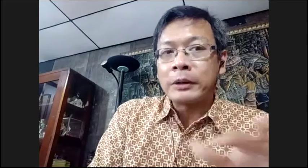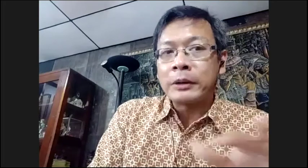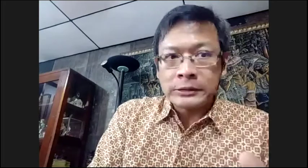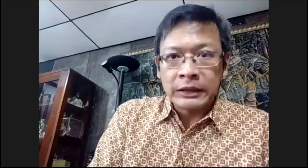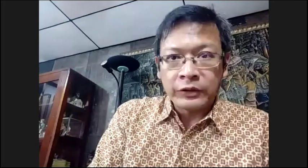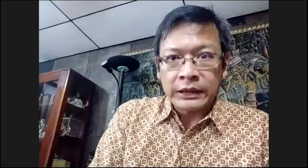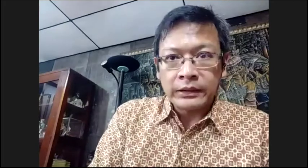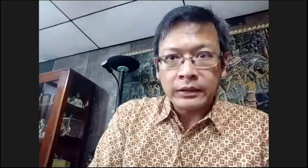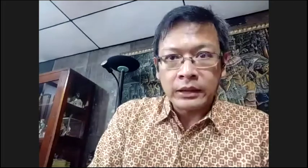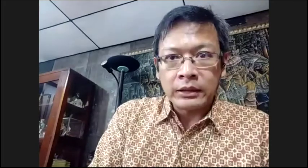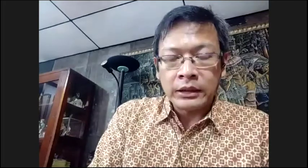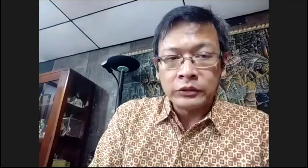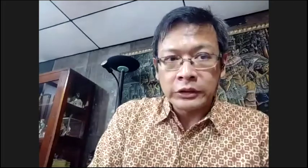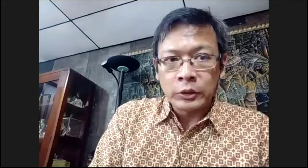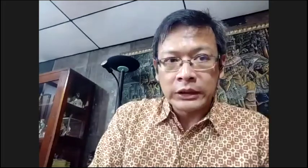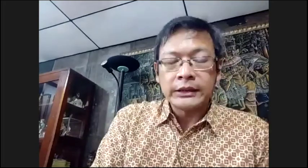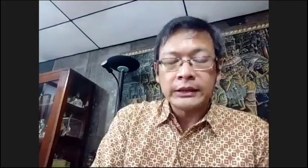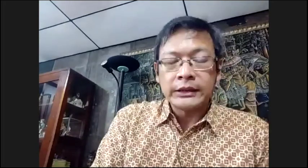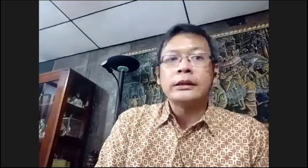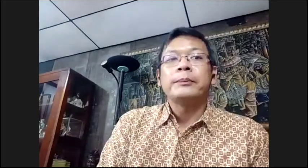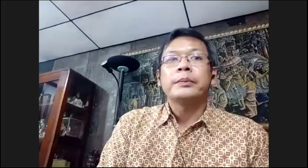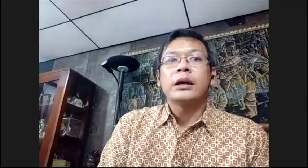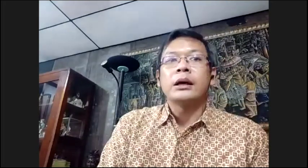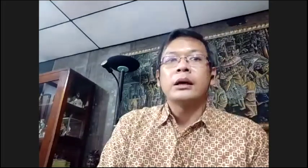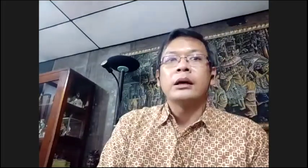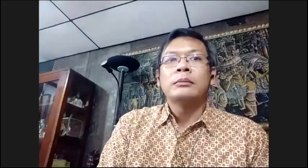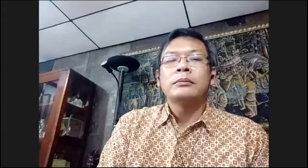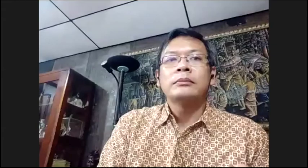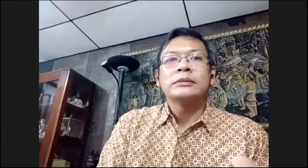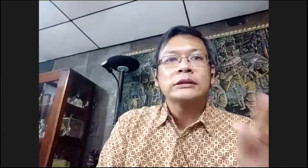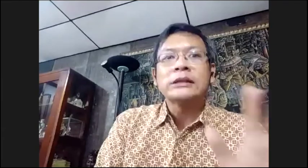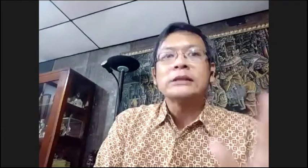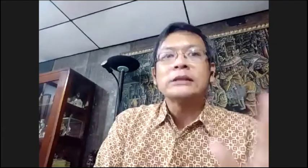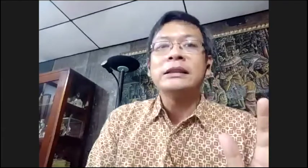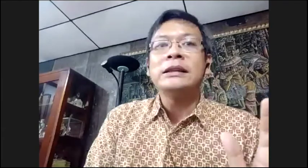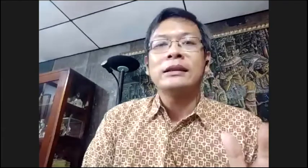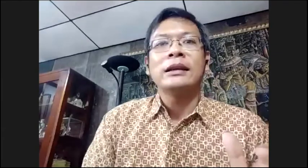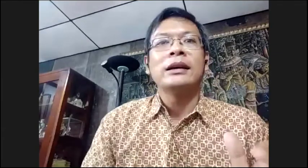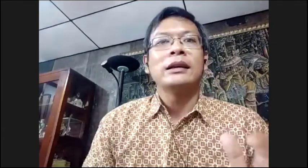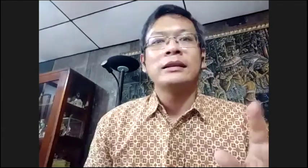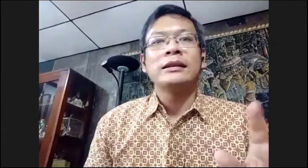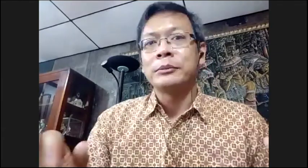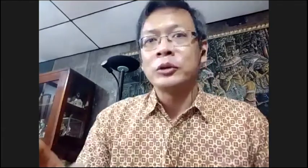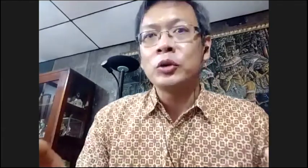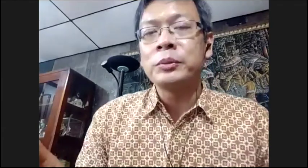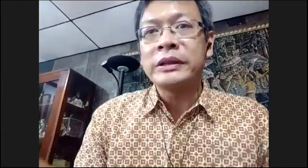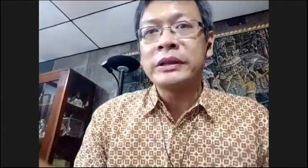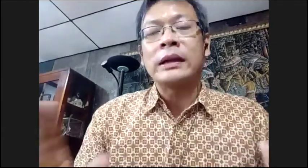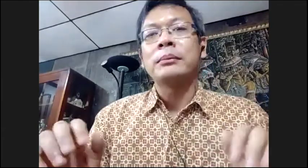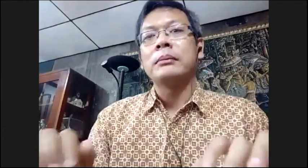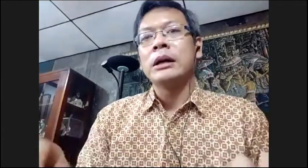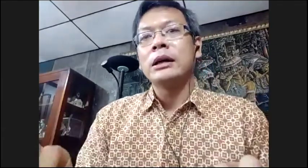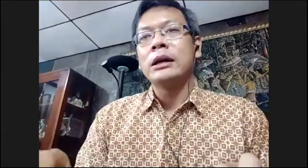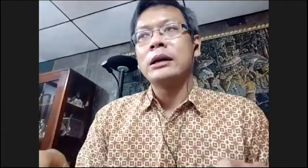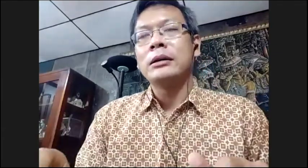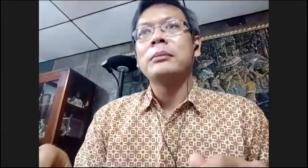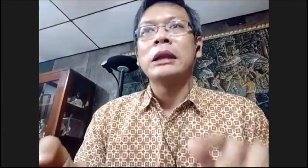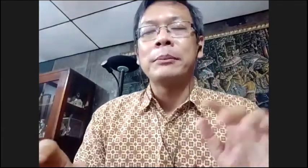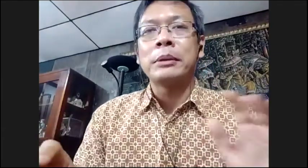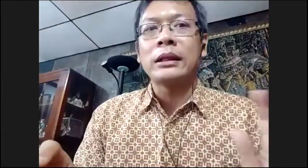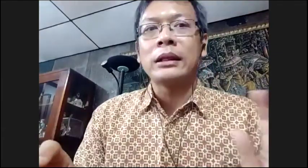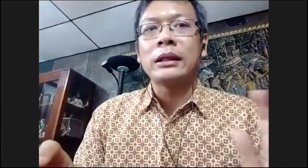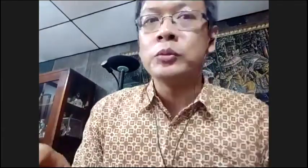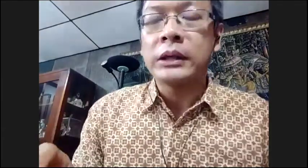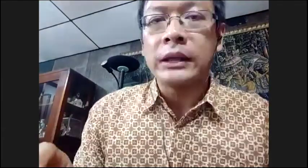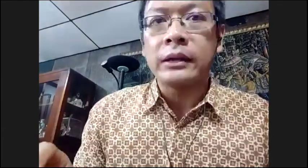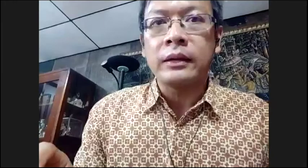memperluas manfaat inklusi keuangan digital ini. Saat ini kita sangat beruntung bisa